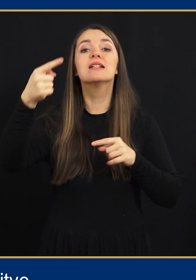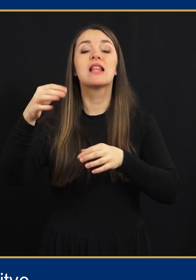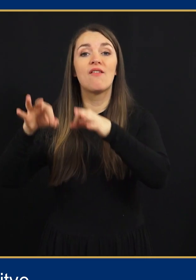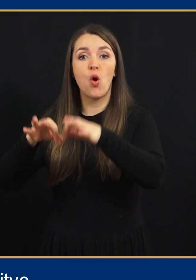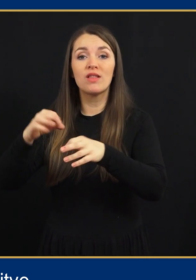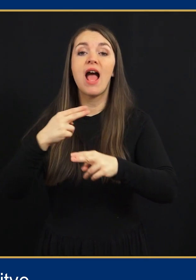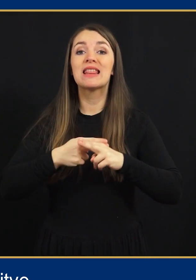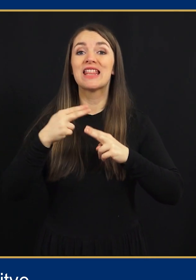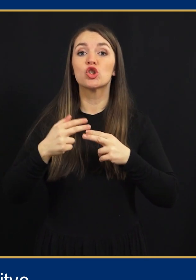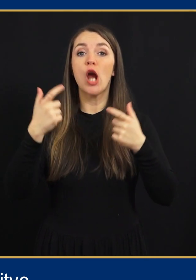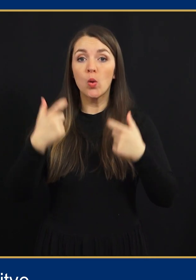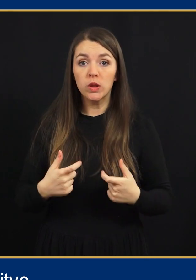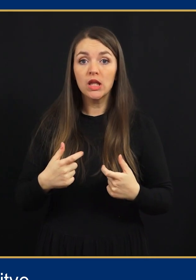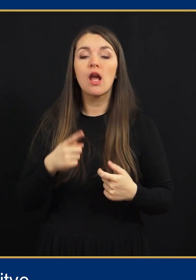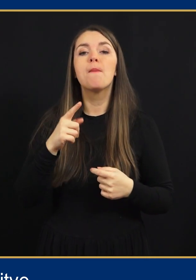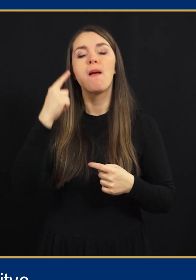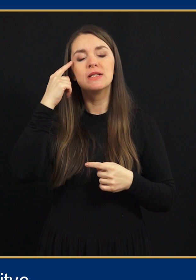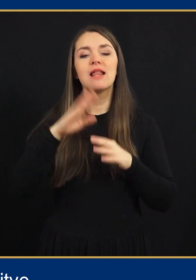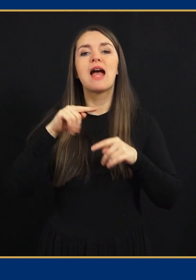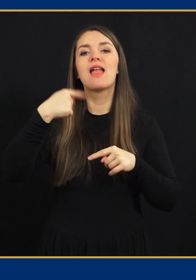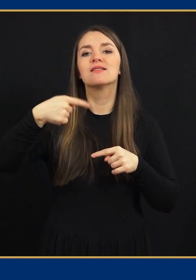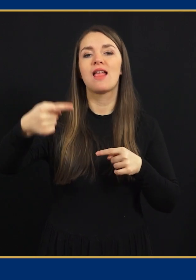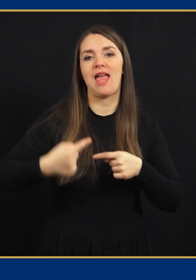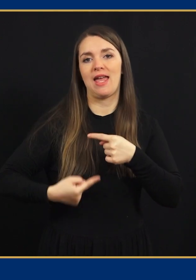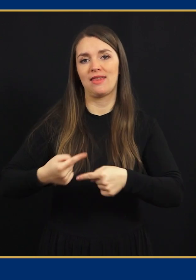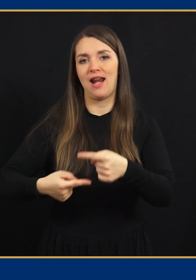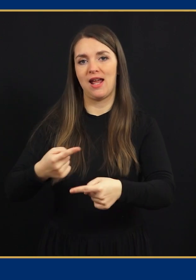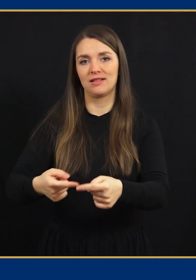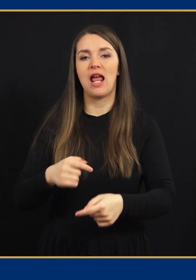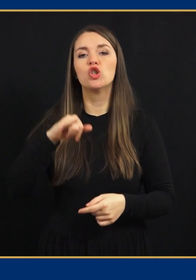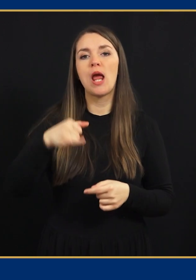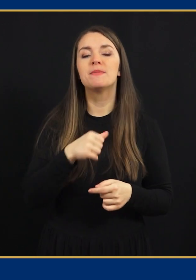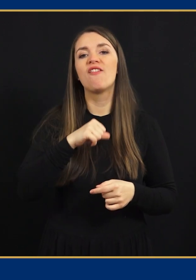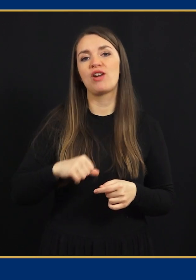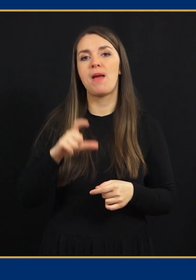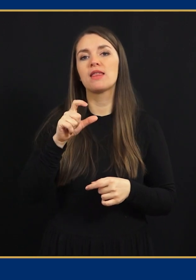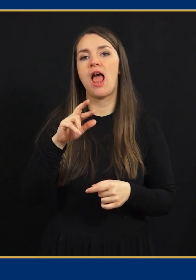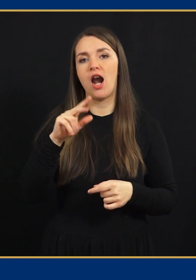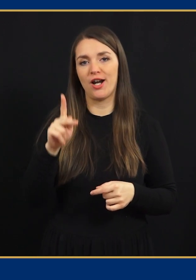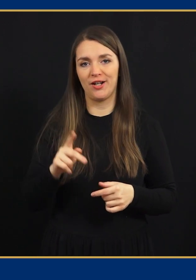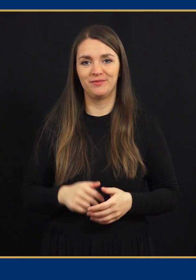državnik na naslednje generacije. James Freeman Clarke.